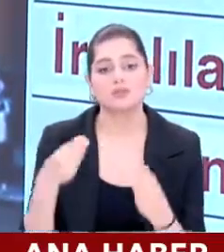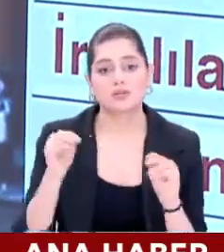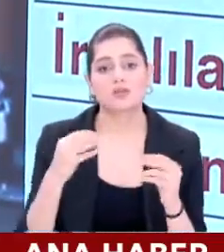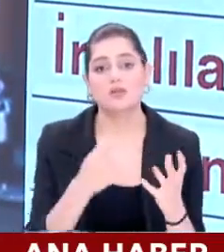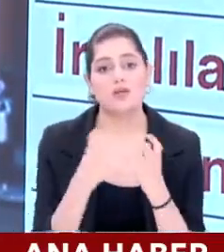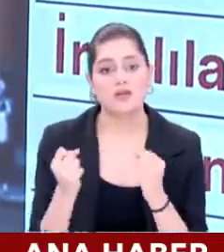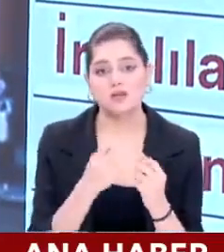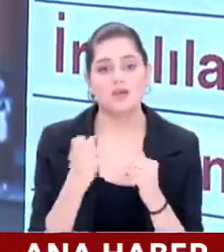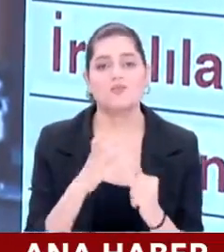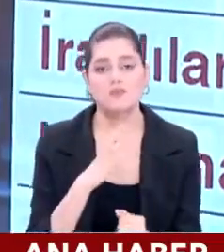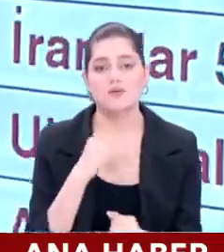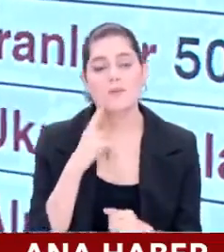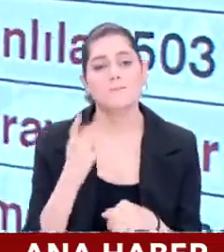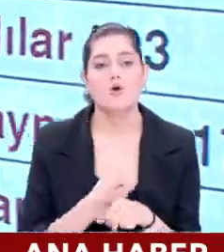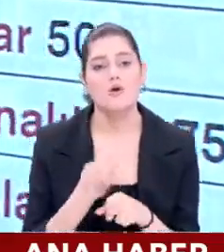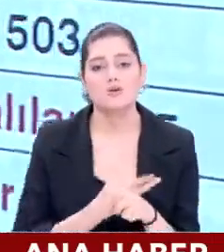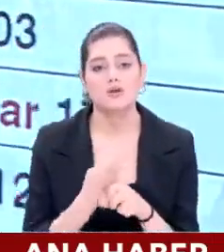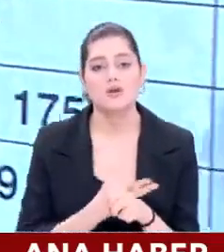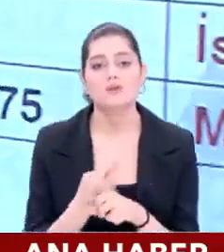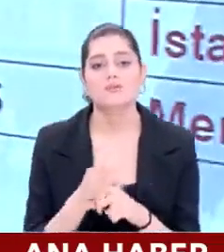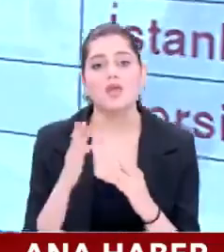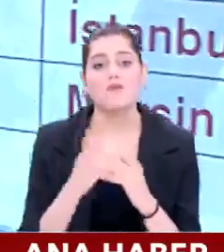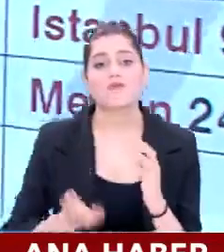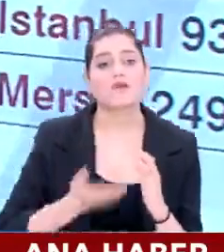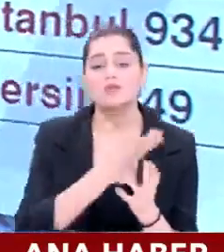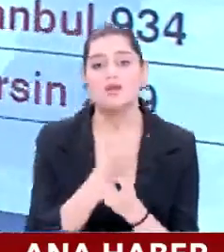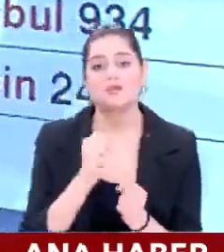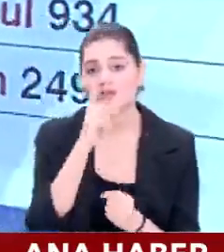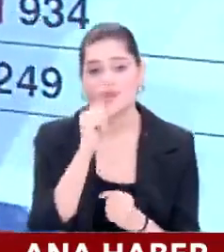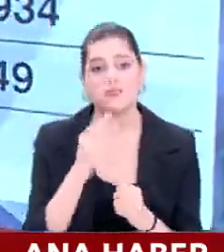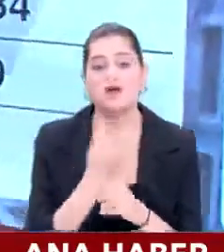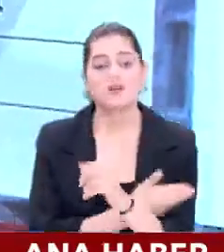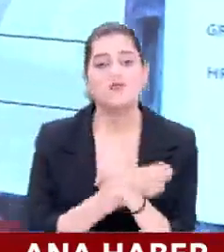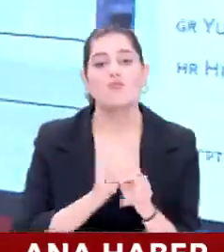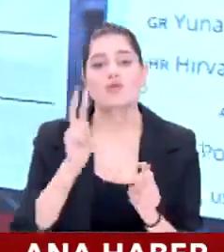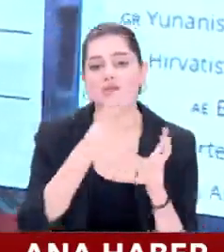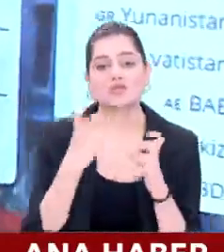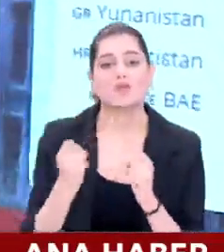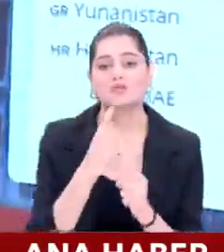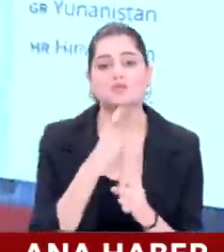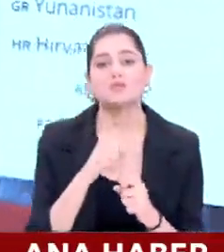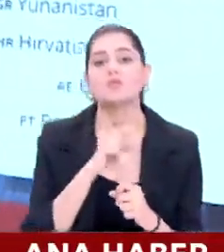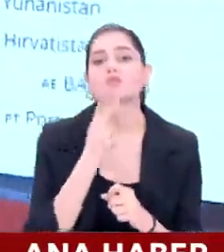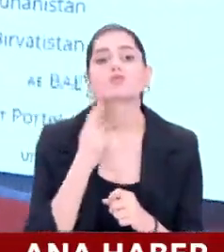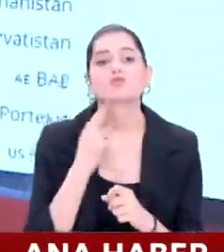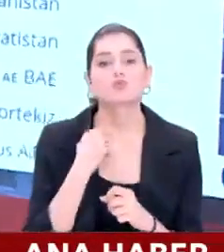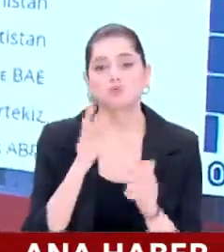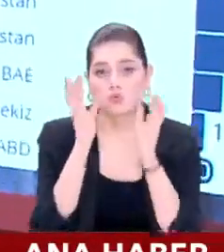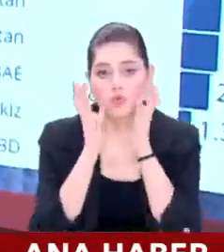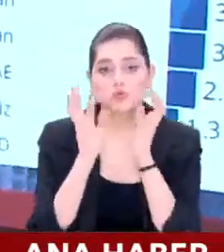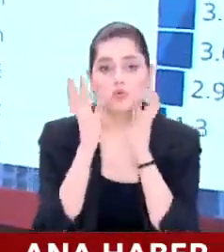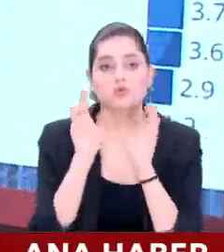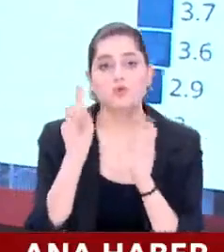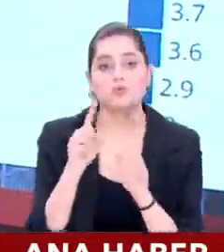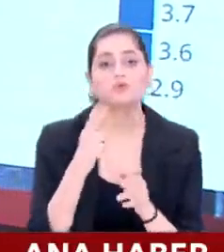satın aldıkları daireler de var mesela en çok Evi kim almış hangi ülkenin vatandaşı almış Ruslar 991